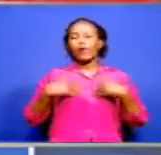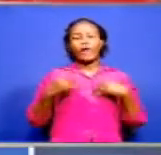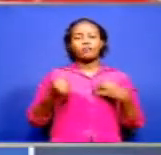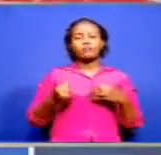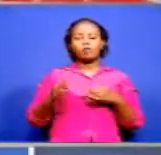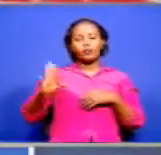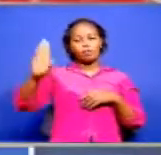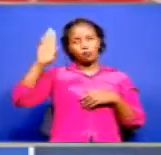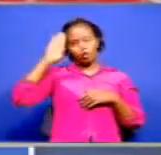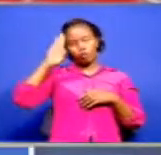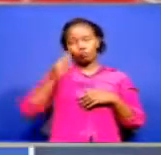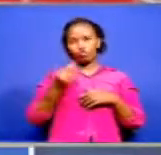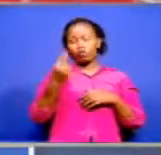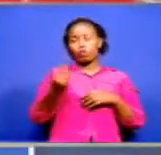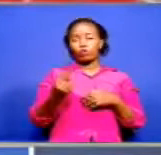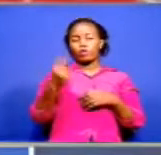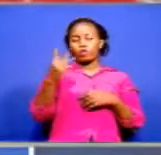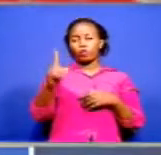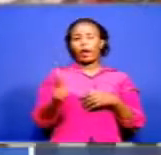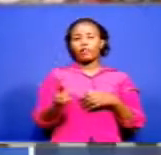21.